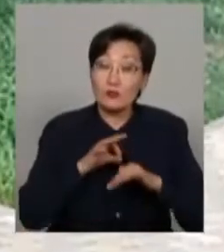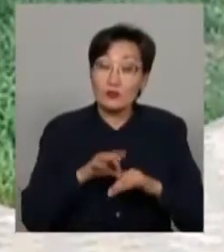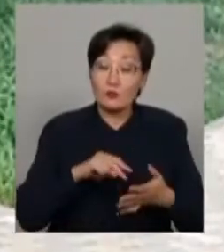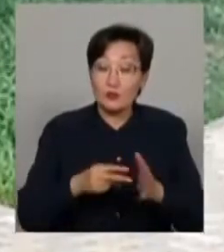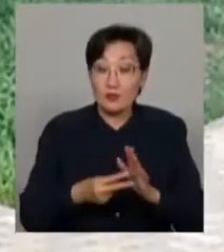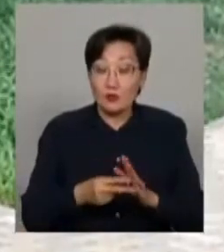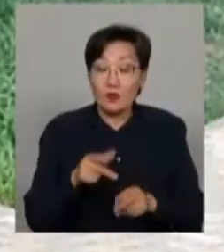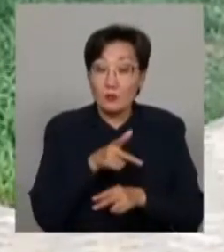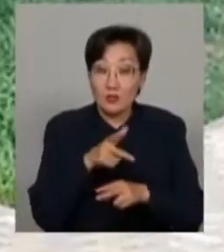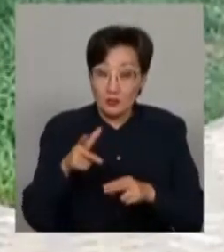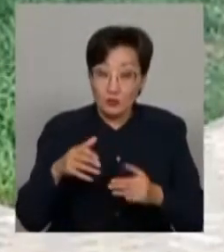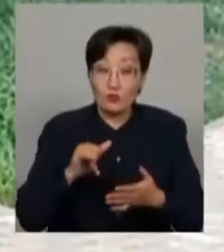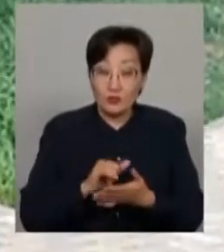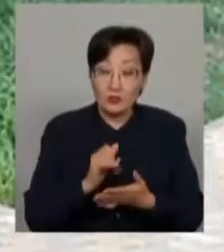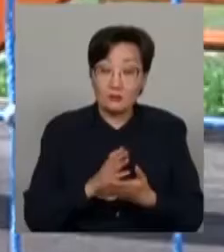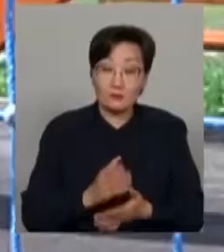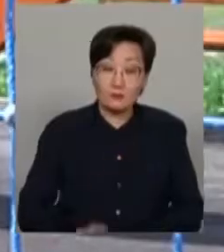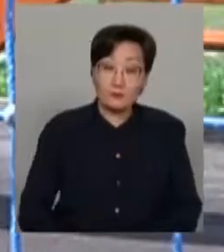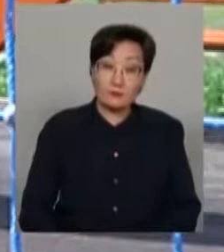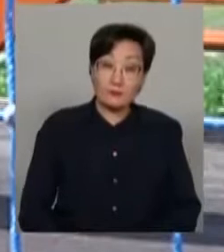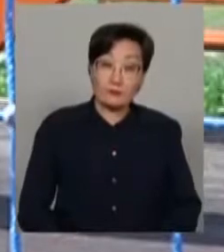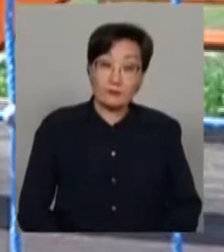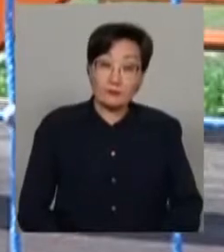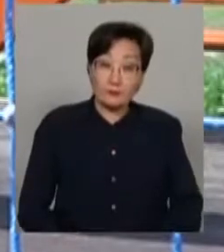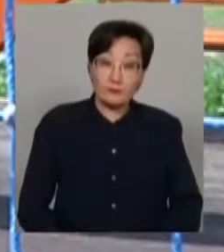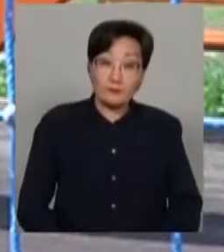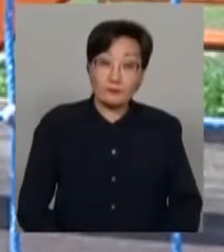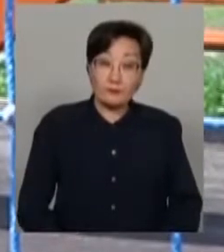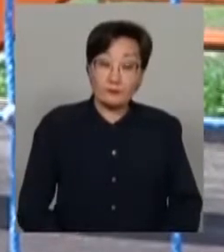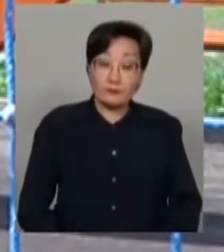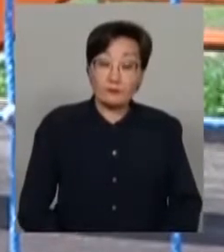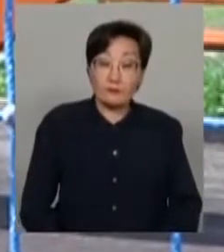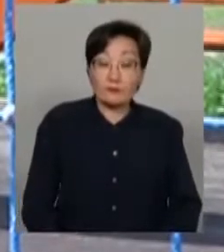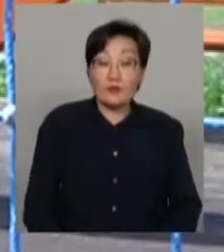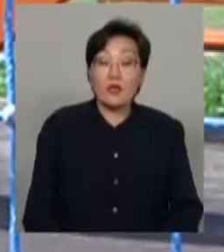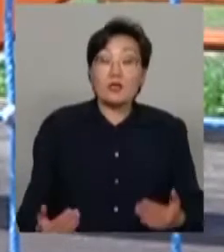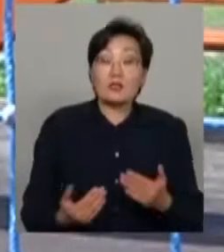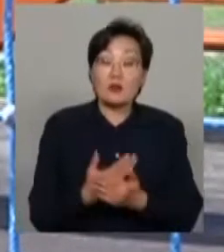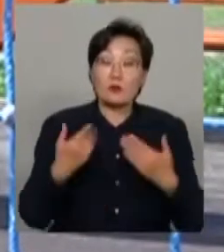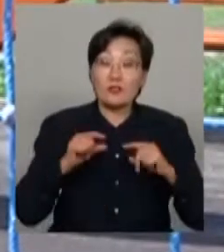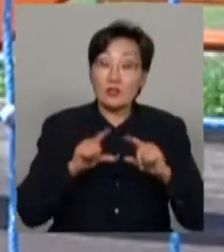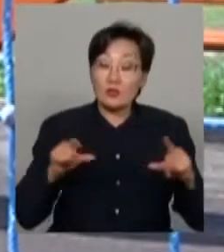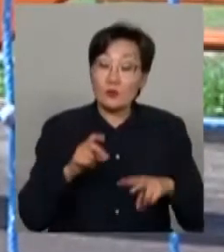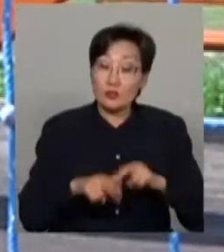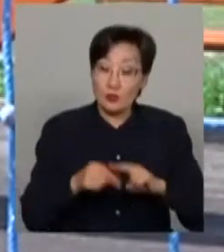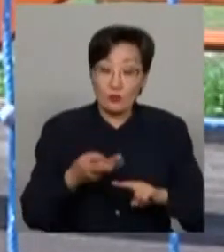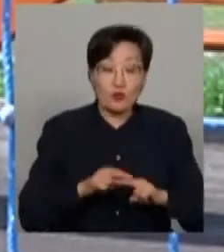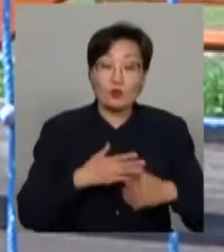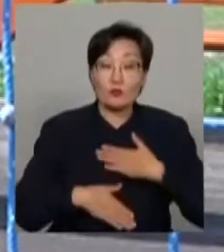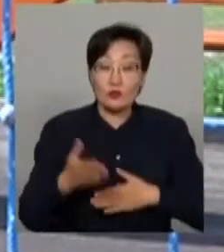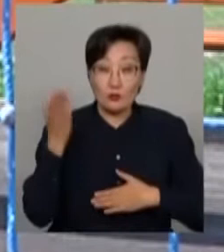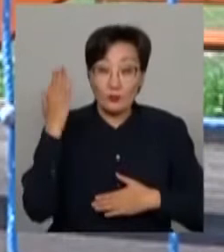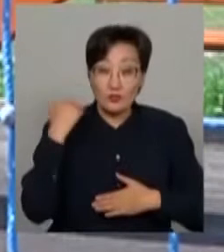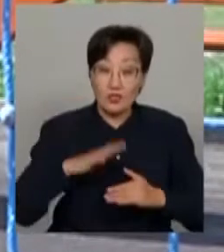бойынша бейнебақылау камералары да орнатылады. Хорошо, что здесь построен новый парк. Жаңа саябақтың салынғанына қуаныштымыз.